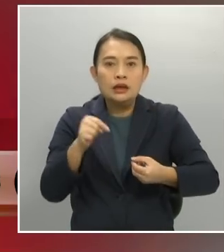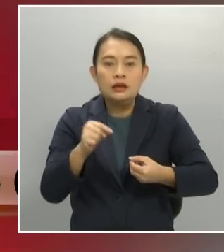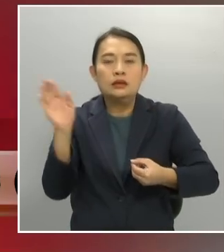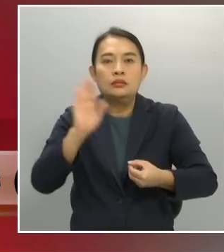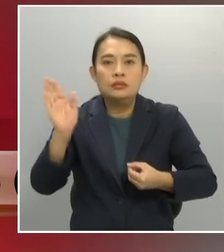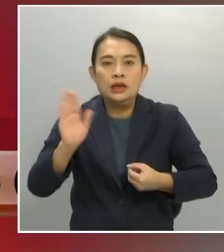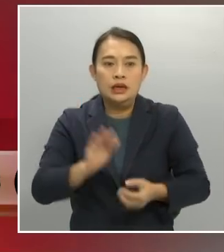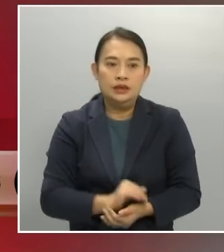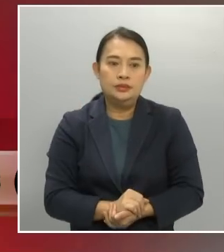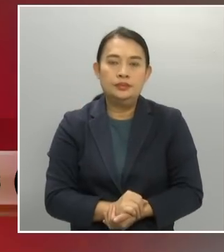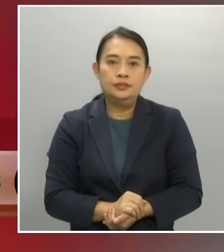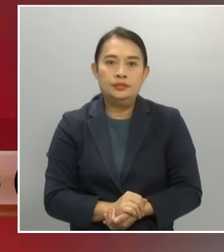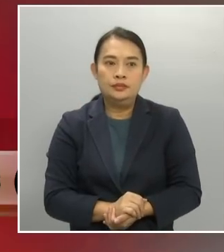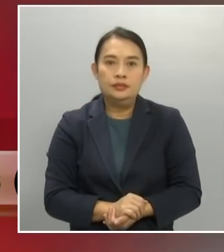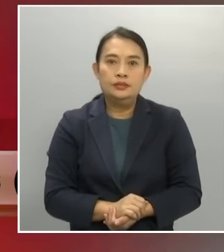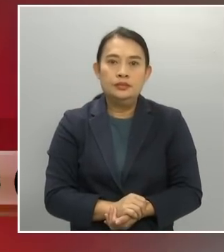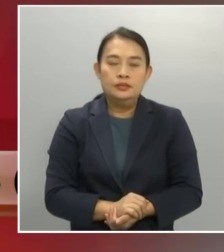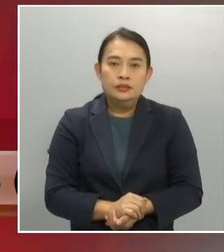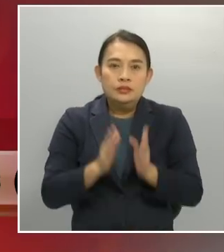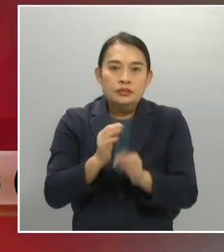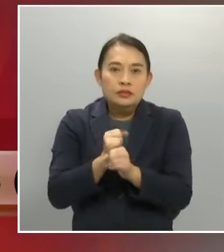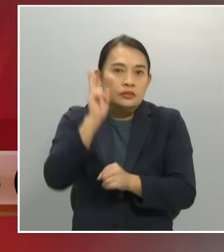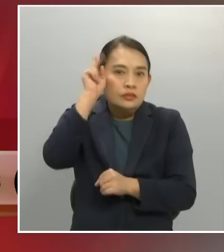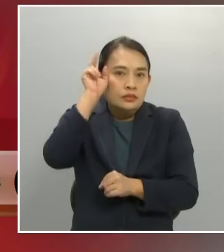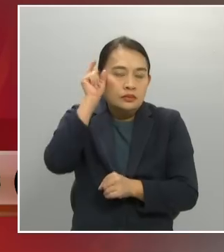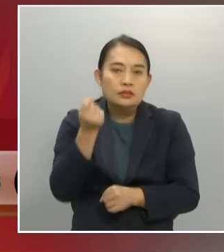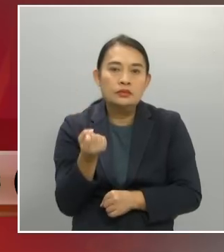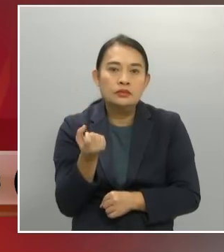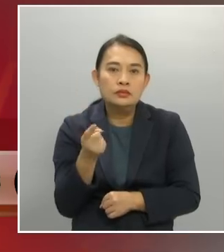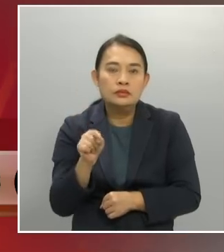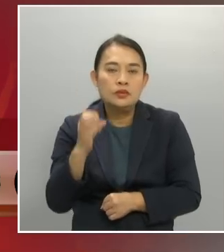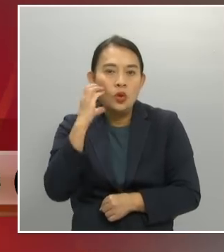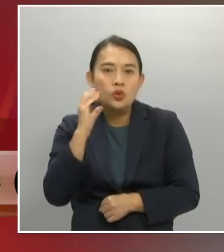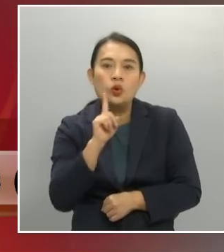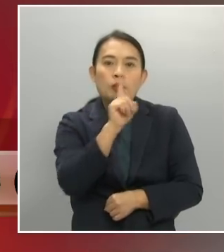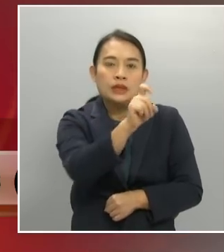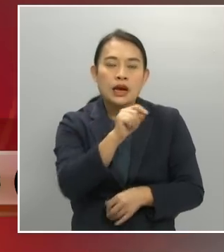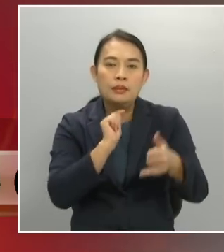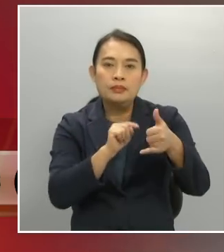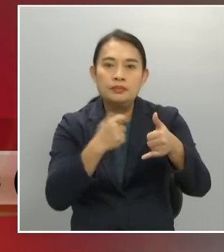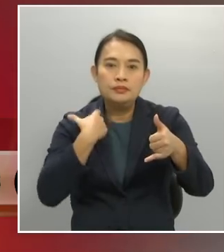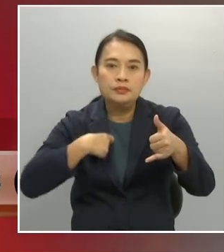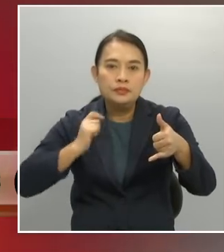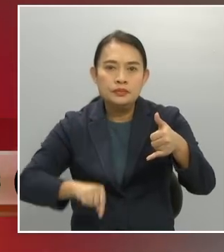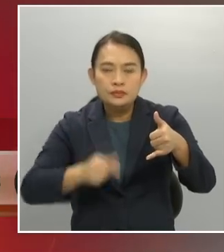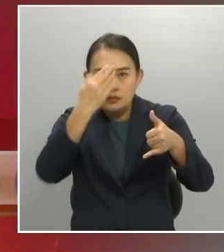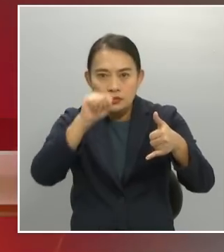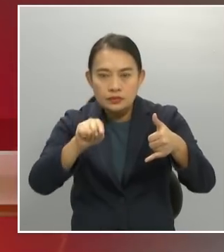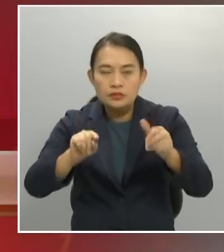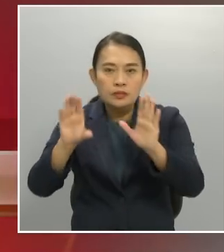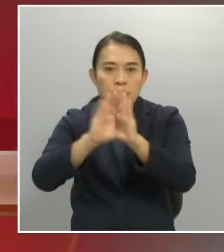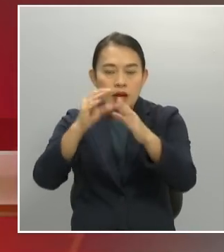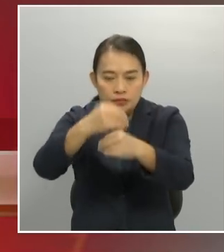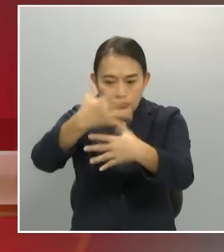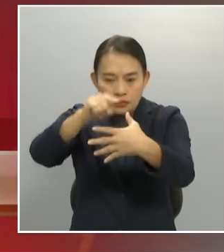ปรากฏว่านักข่าวข่าวสดเขาโทรศัพท์ไปถามทนายสิทธาถึงที่มาที่ไปของโพสต์เมื่อวานนี้